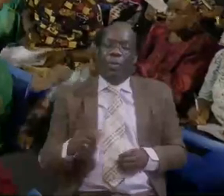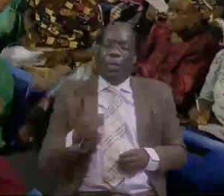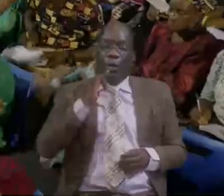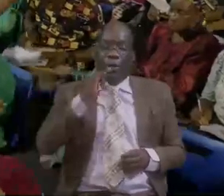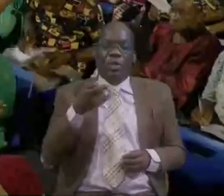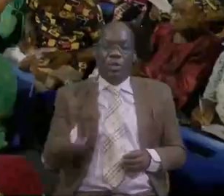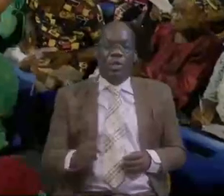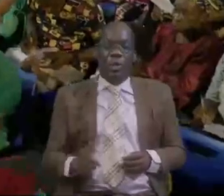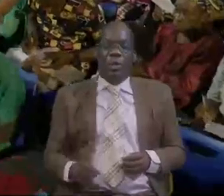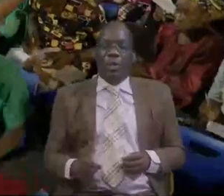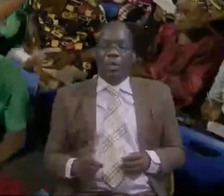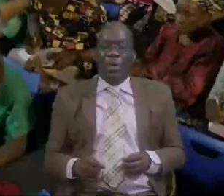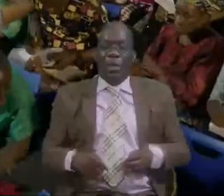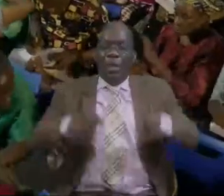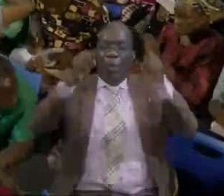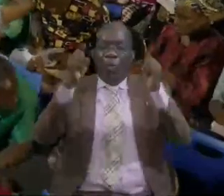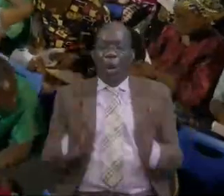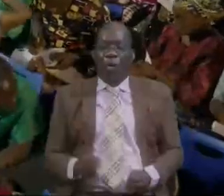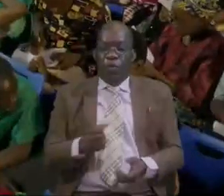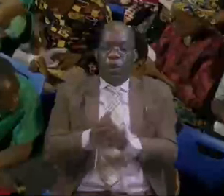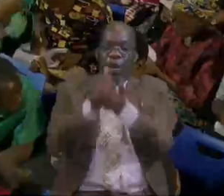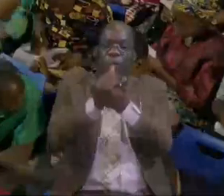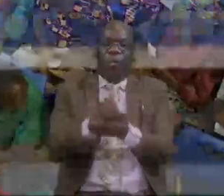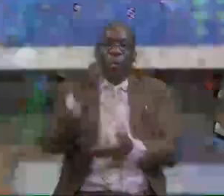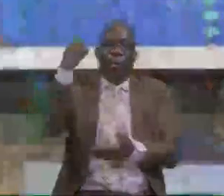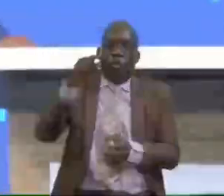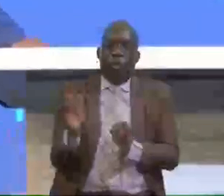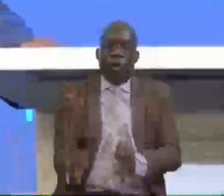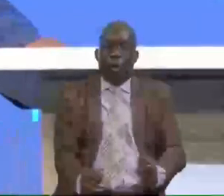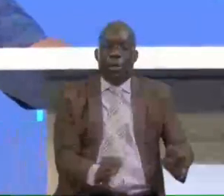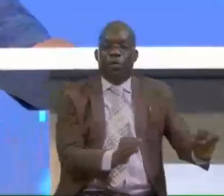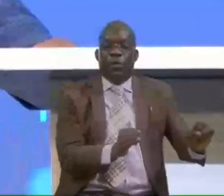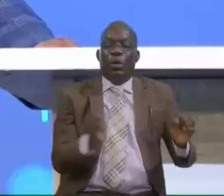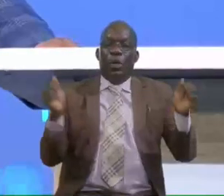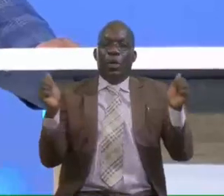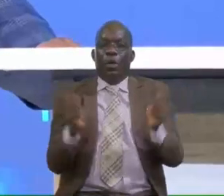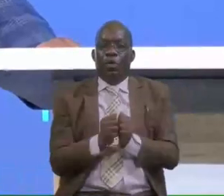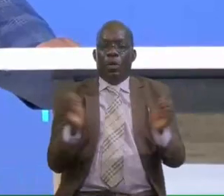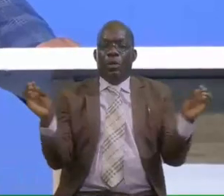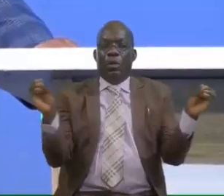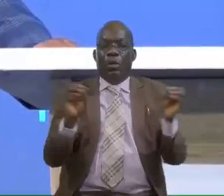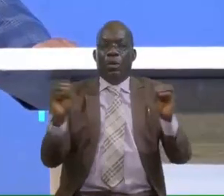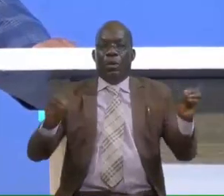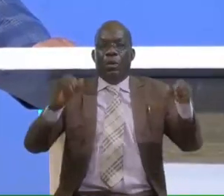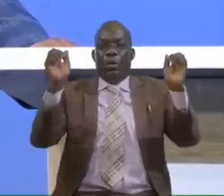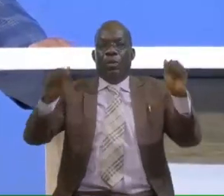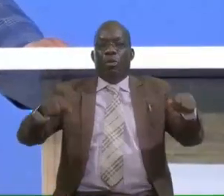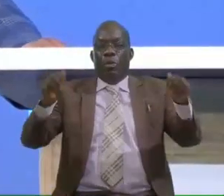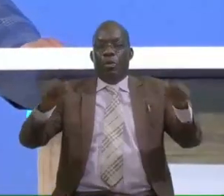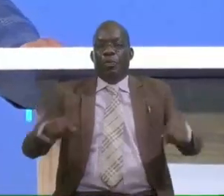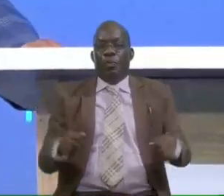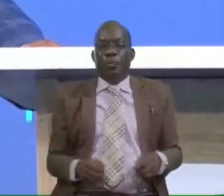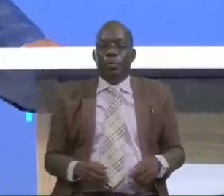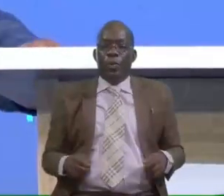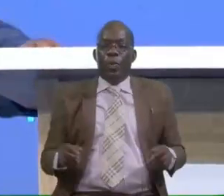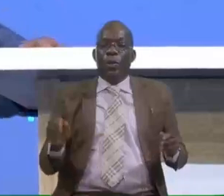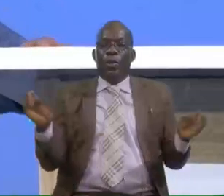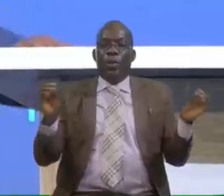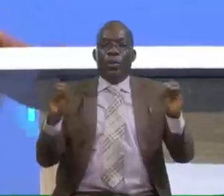puissante, l'intervention puissante pour les personnes dans l'impossibilité.